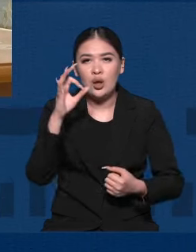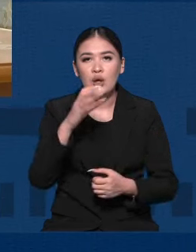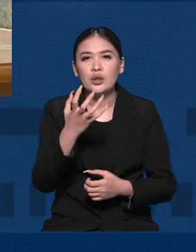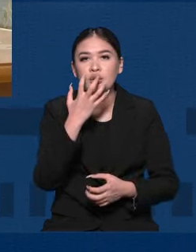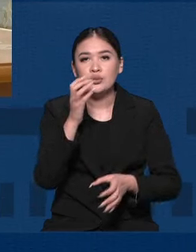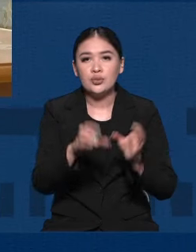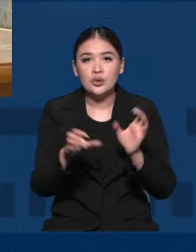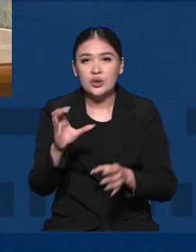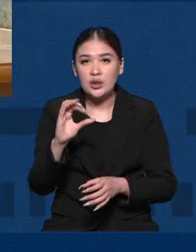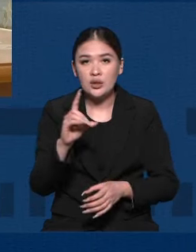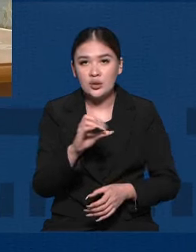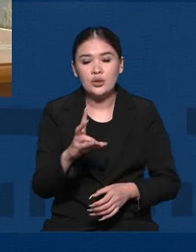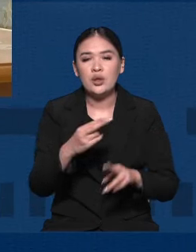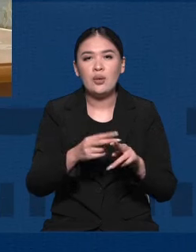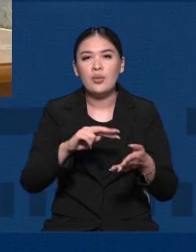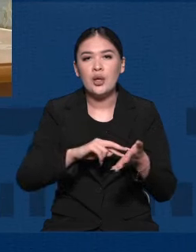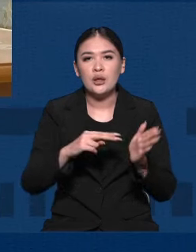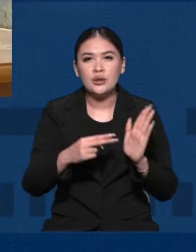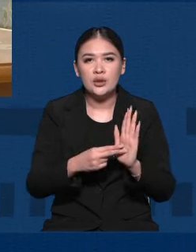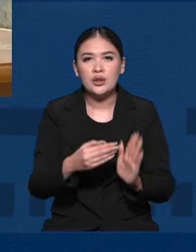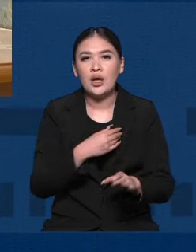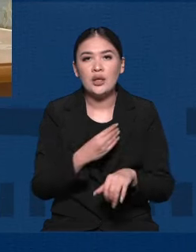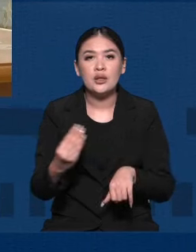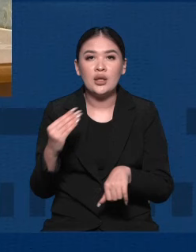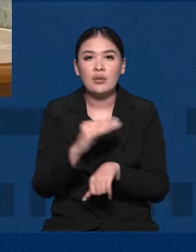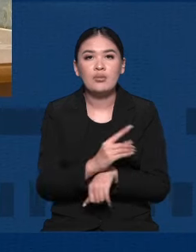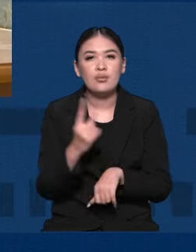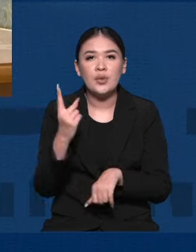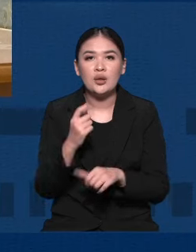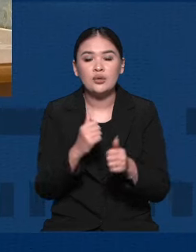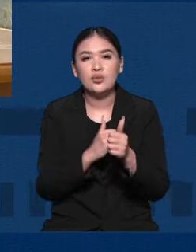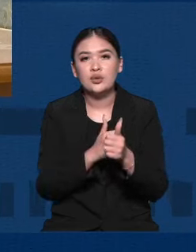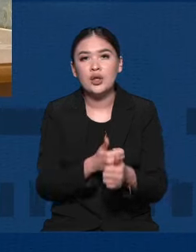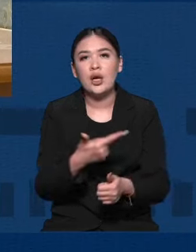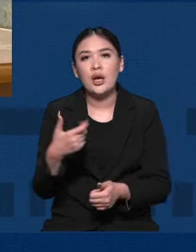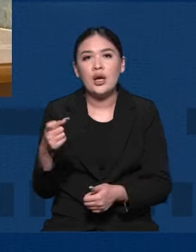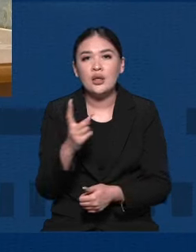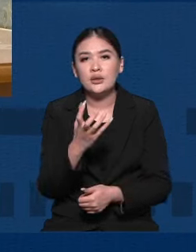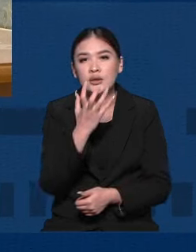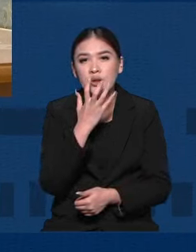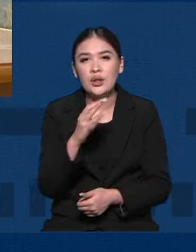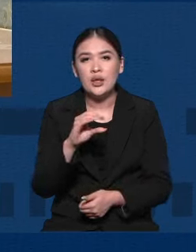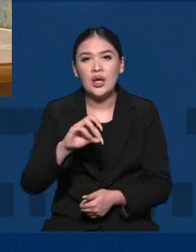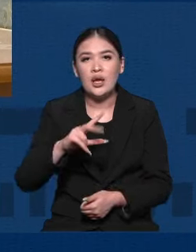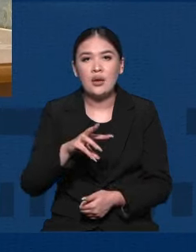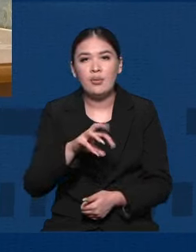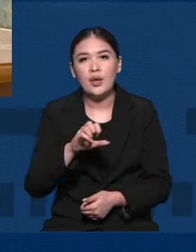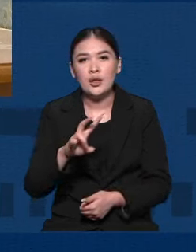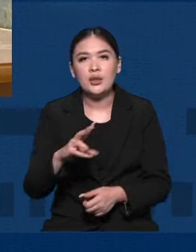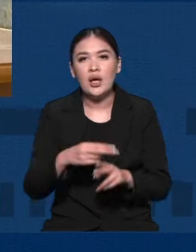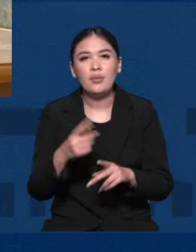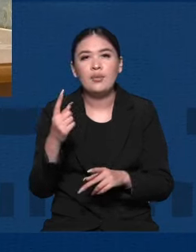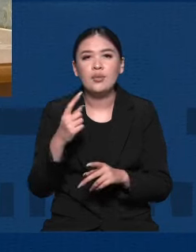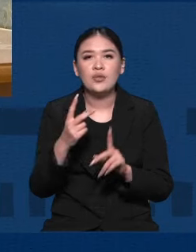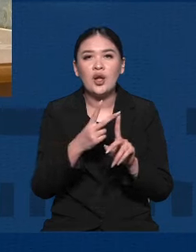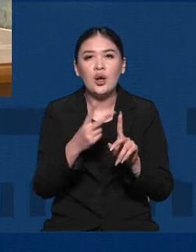отопительного сезона, то в этом году планируется ввести в эксплуатацию в первую очередь газово-тепловой станции Тельман. Вторую очередь